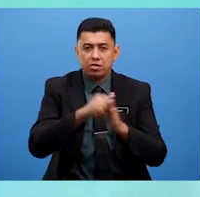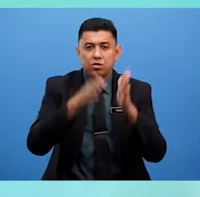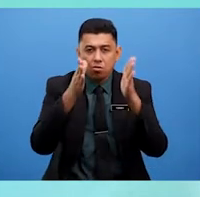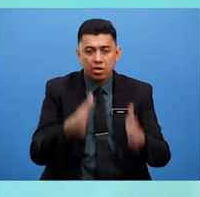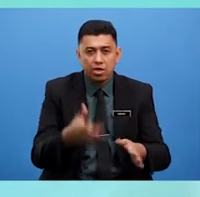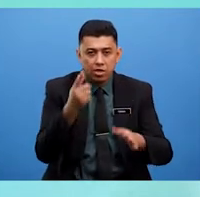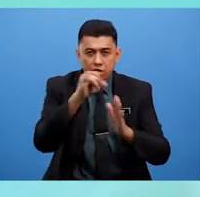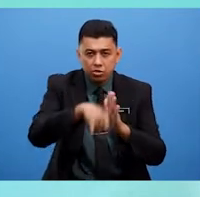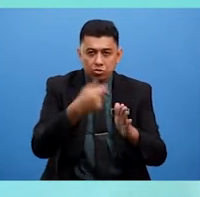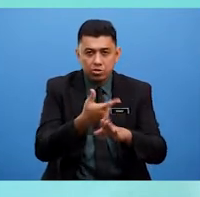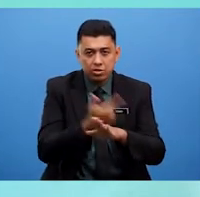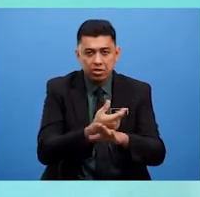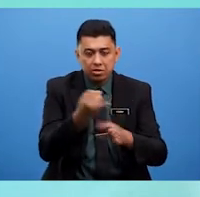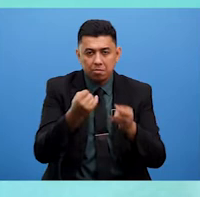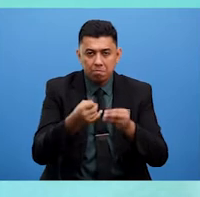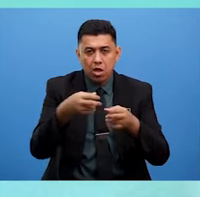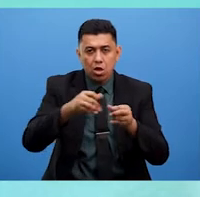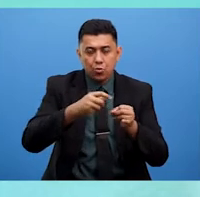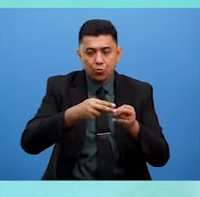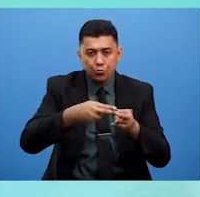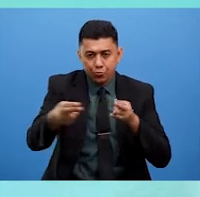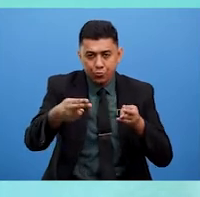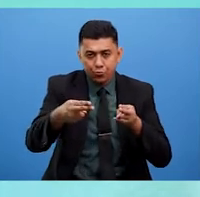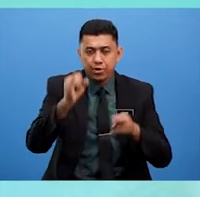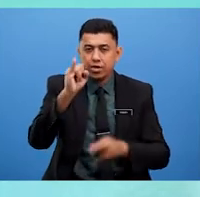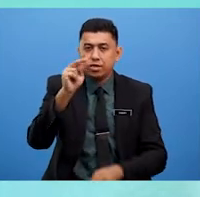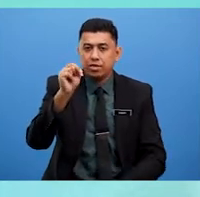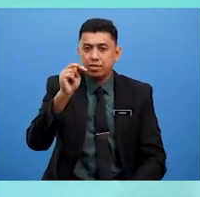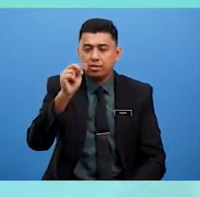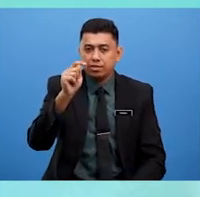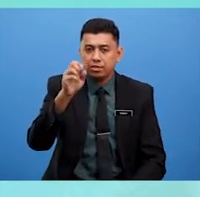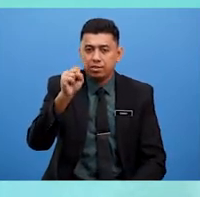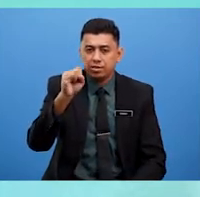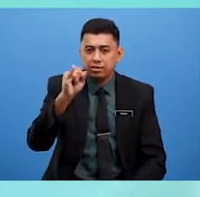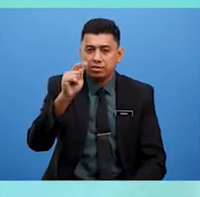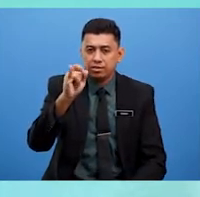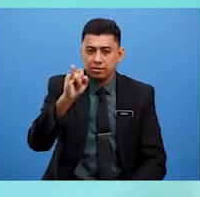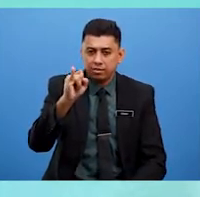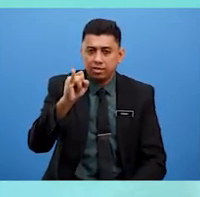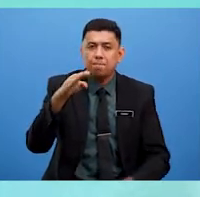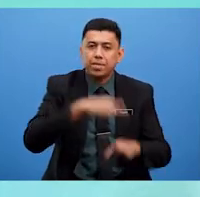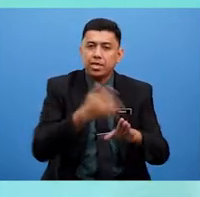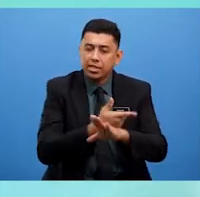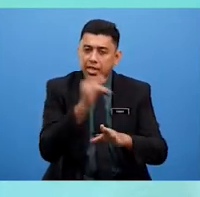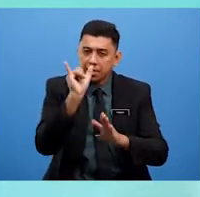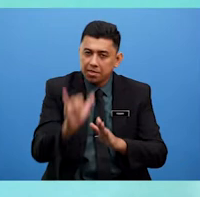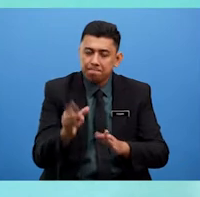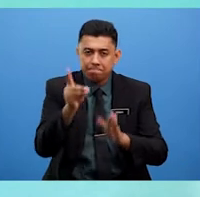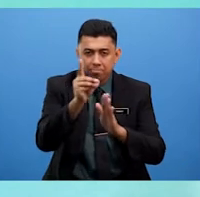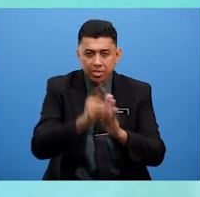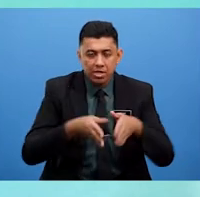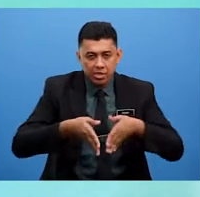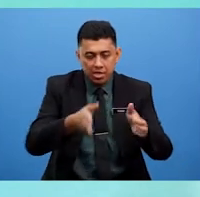seseorang jurulatih ingin mengukur intensiti pada latihan yang dijalankannya?